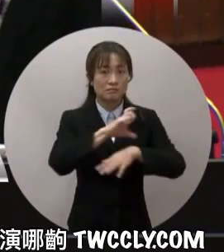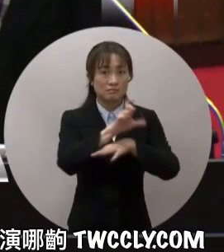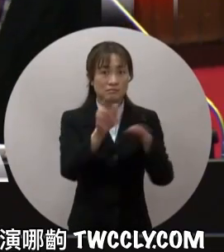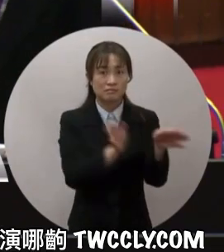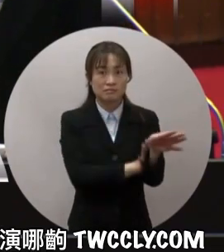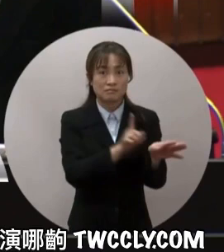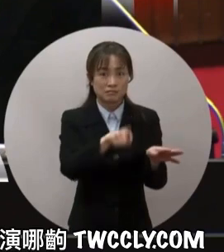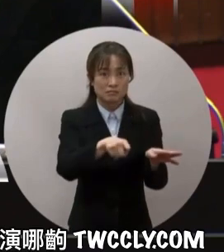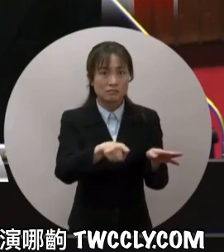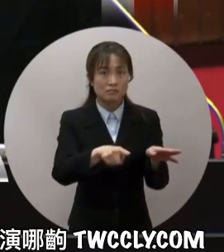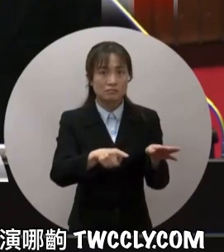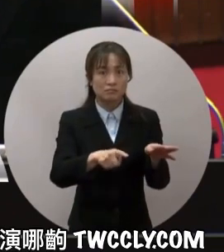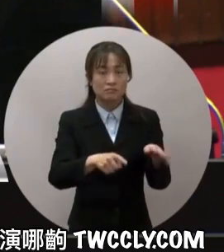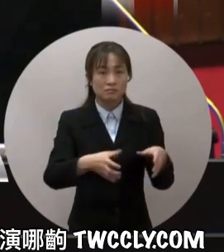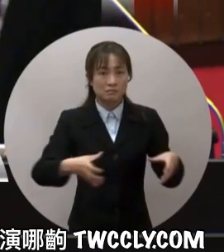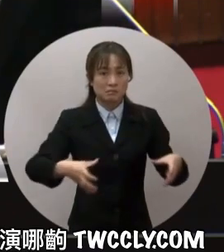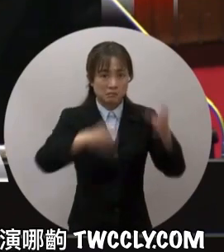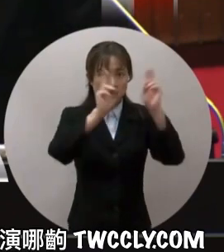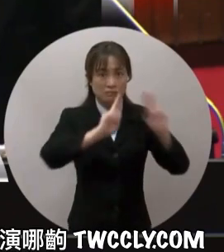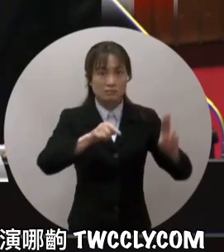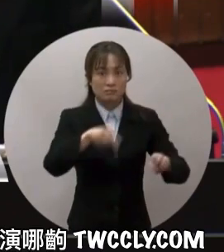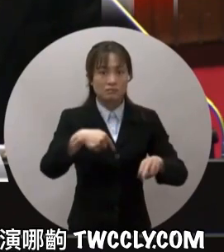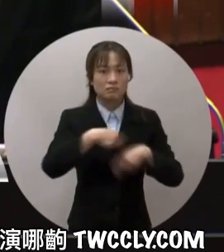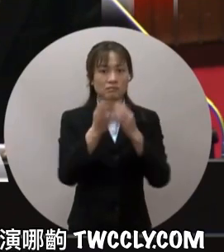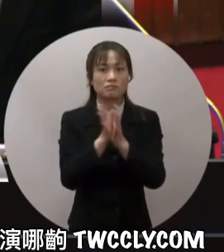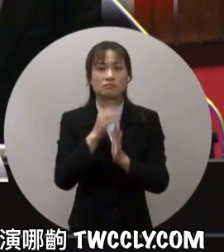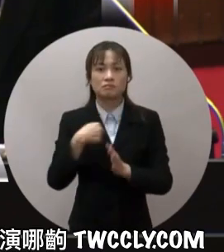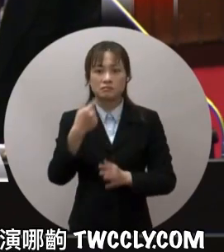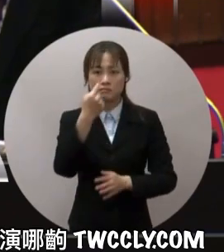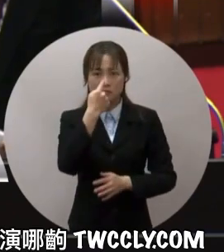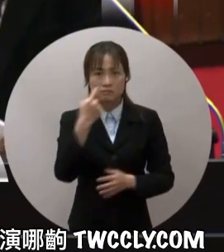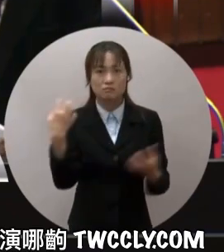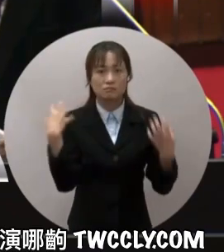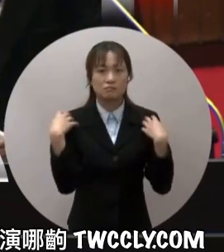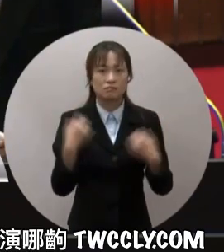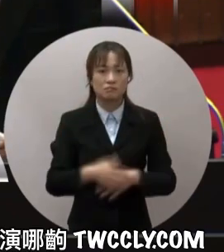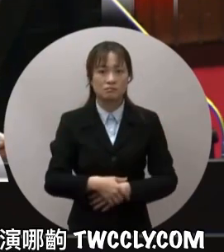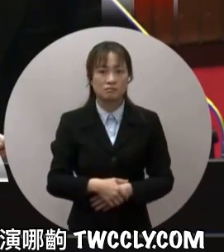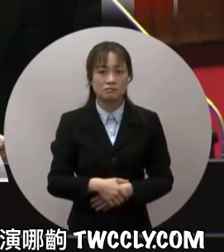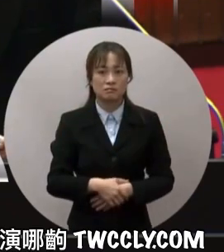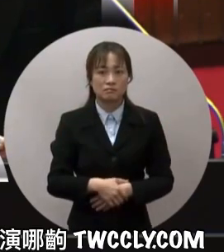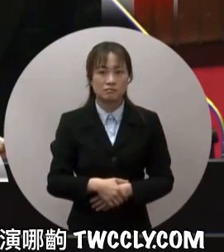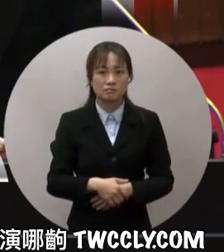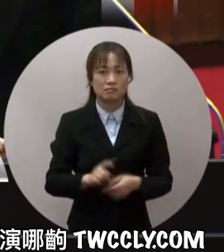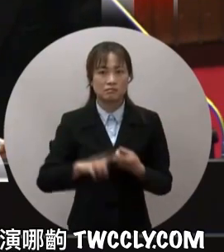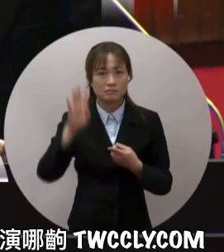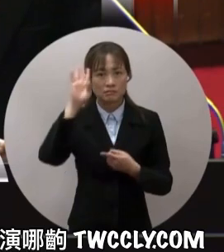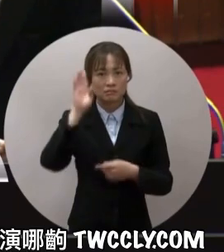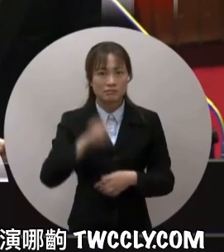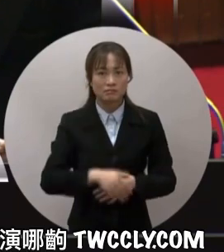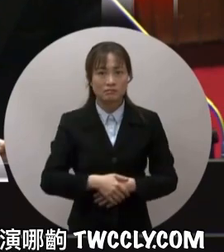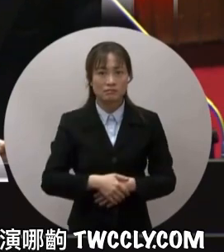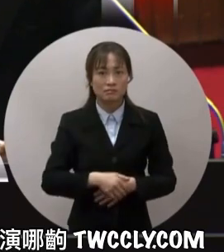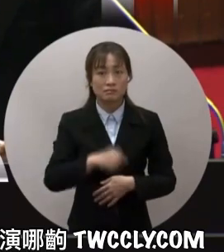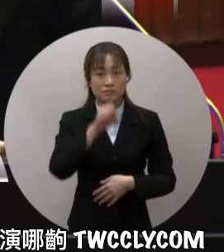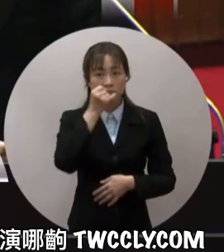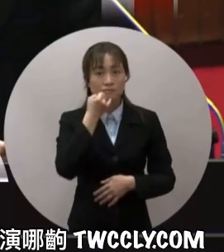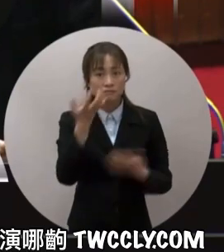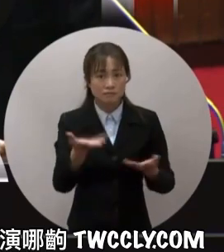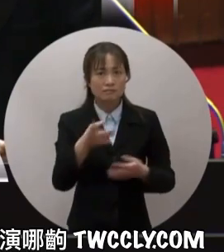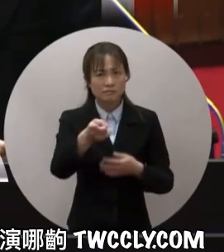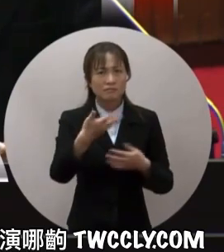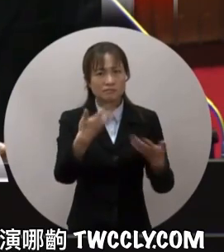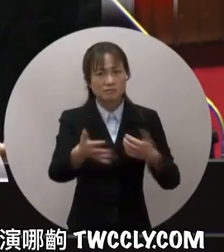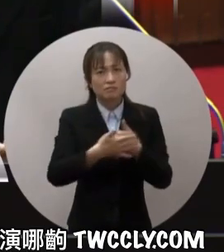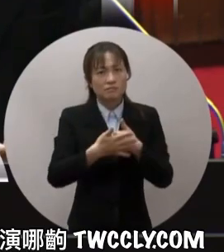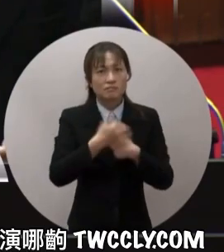電都我去條街讓你們看一看你不然好嗎多多幫忙好不好